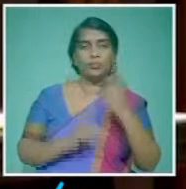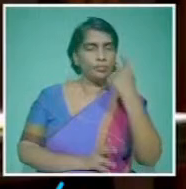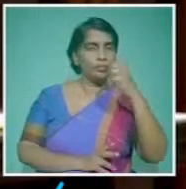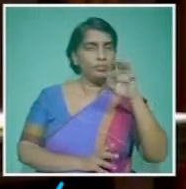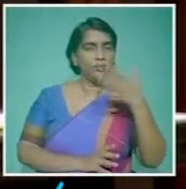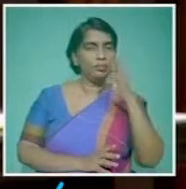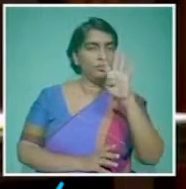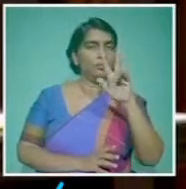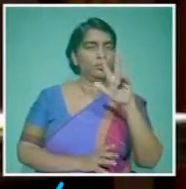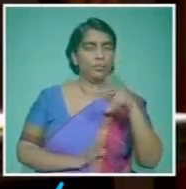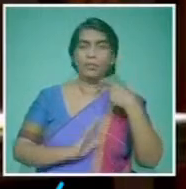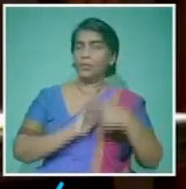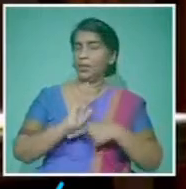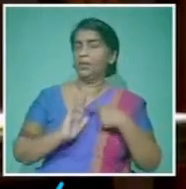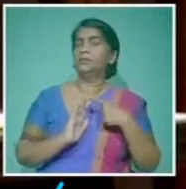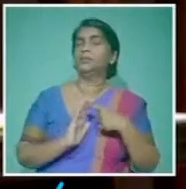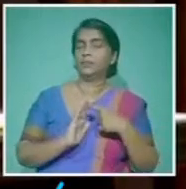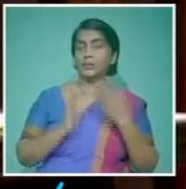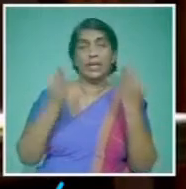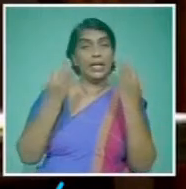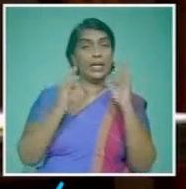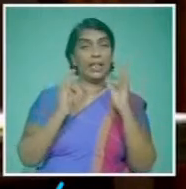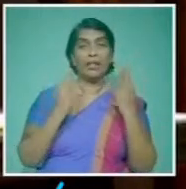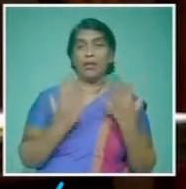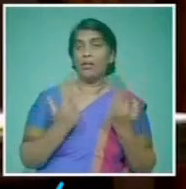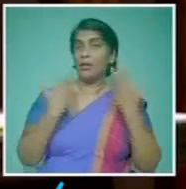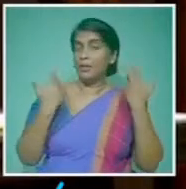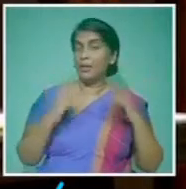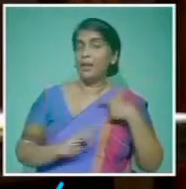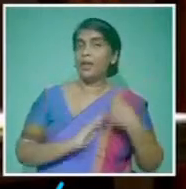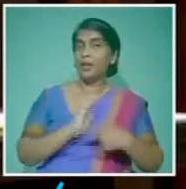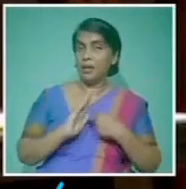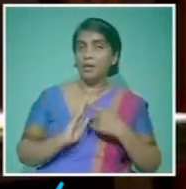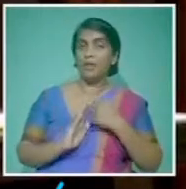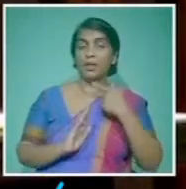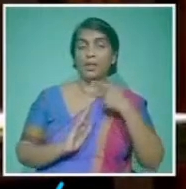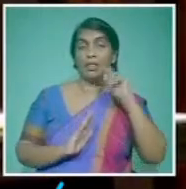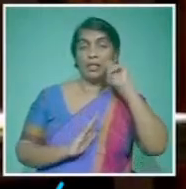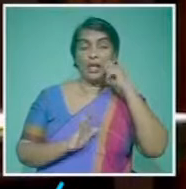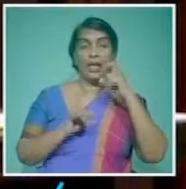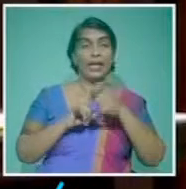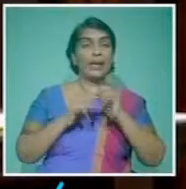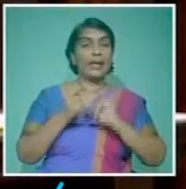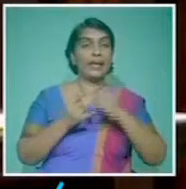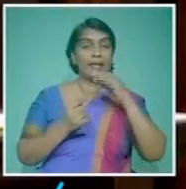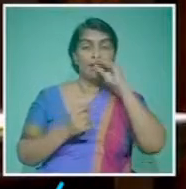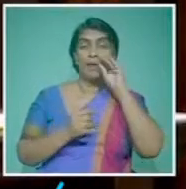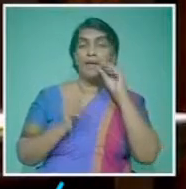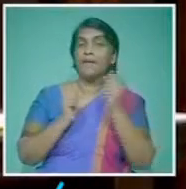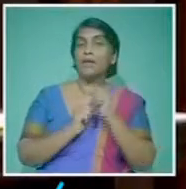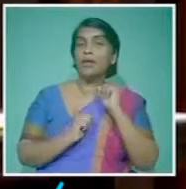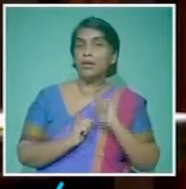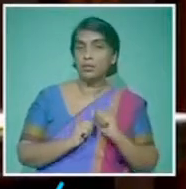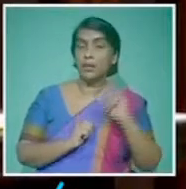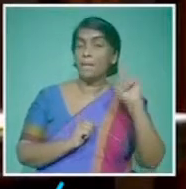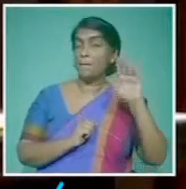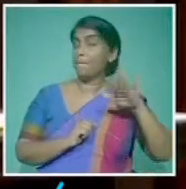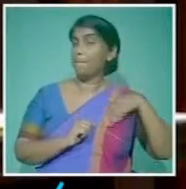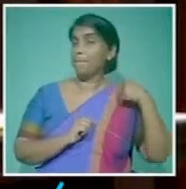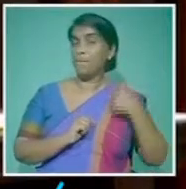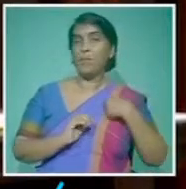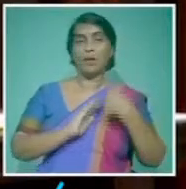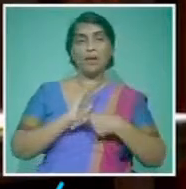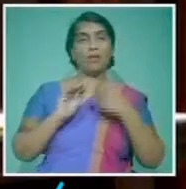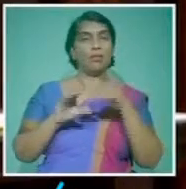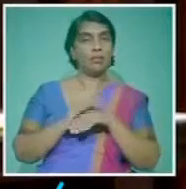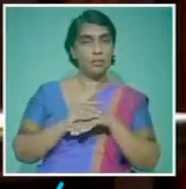Samasi Hatalis Sat Sri Lanka. Midhas Labuna Passe, Lanka, Deshi, Piakil Handuna, DS and Akamatamana the Kare, Pradana Vasem, Lanka to